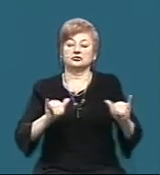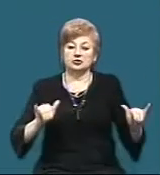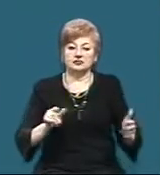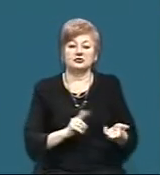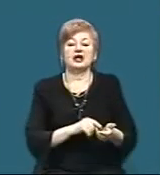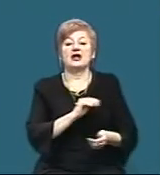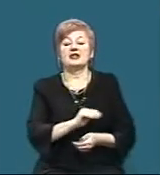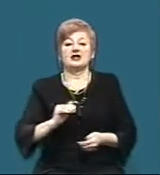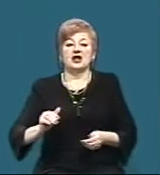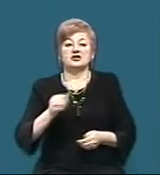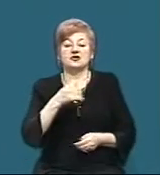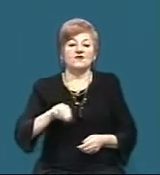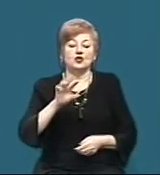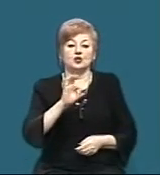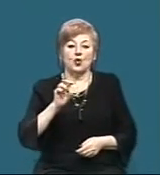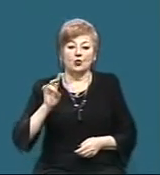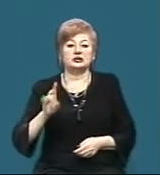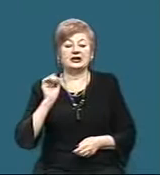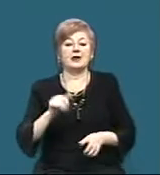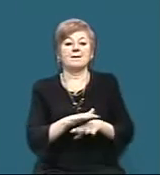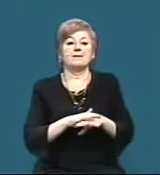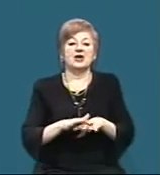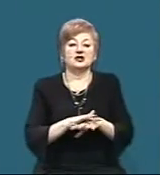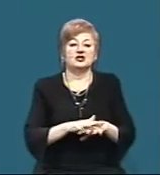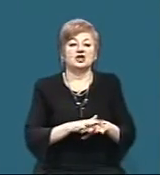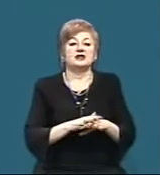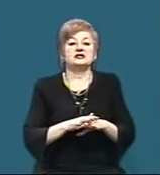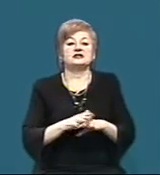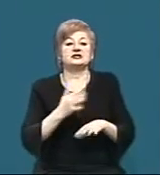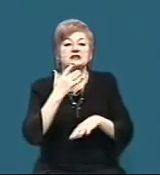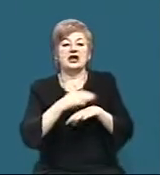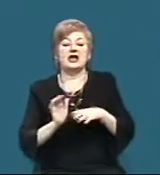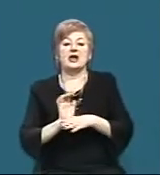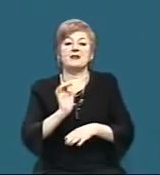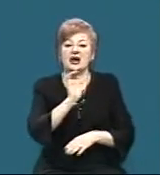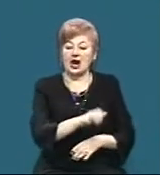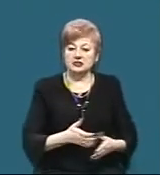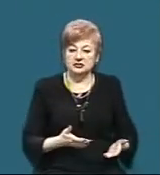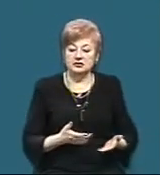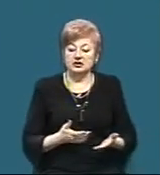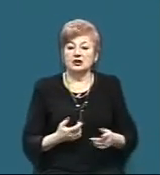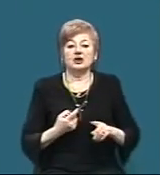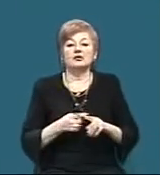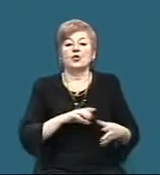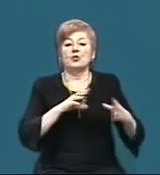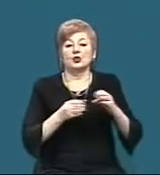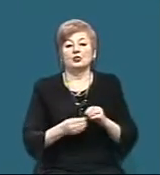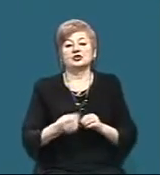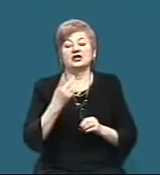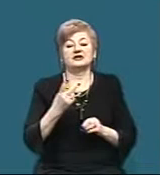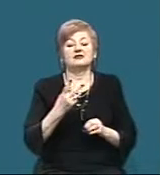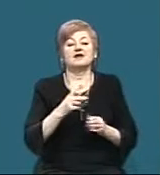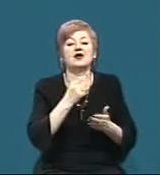Дитячим фондом ООН «ЮНІСЕФ» та Міжнародною організацією міграції «МОМ». Індекс формується за результатами 2 типів